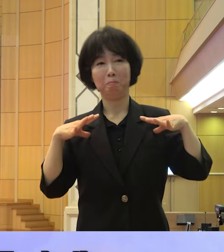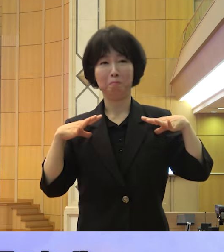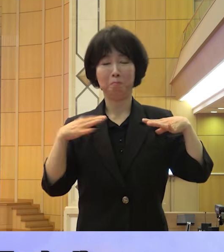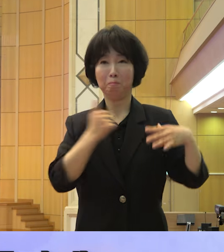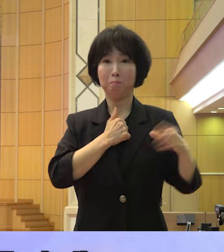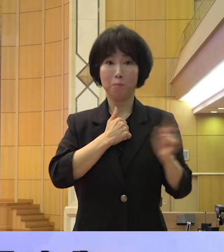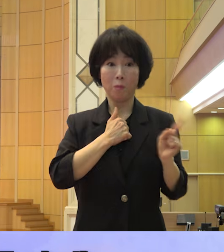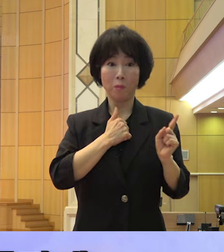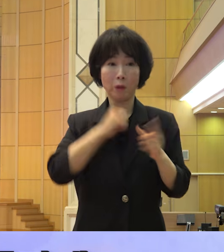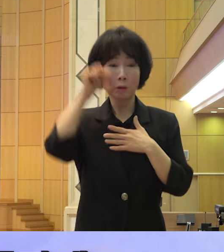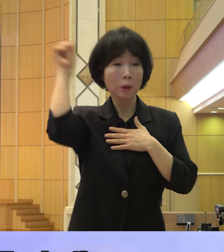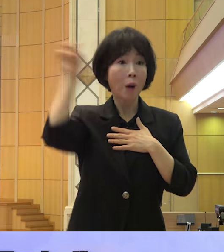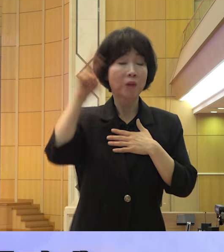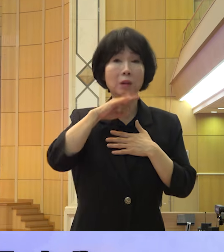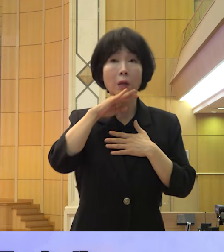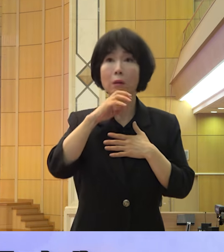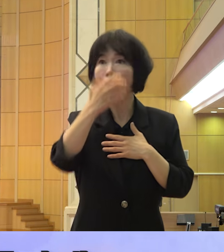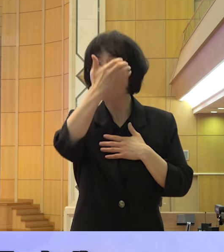소용없잖아요.